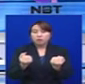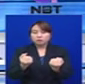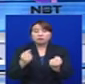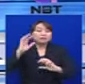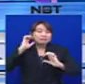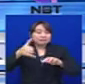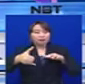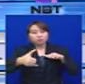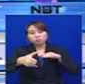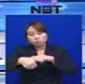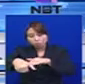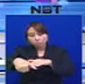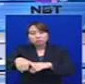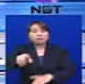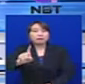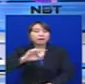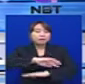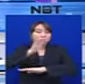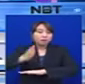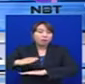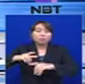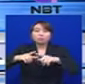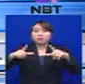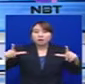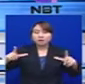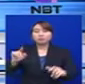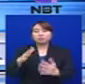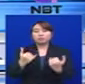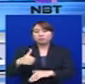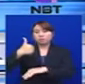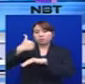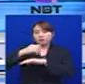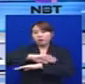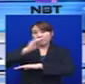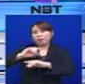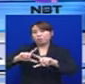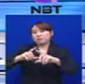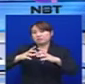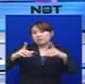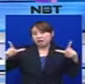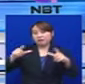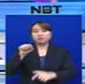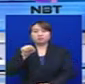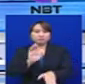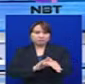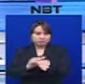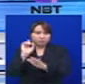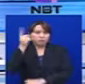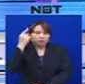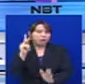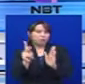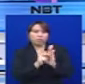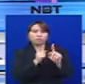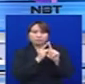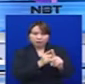นลิงแล้วก็เสียชีวิตที่เขาใหญ่โดยทางหัวหน้าอุทยานแห่งชาติเขาใหญ่ได้เตือนนักท่องเที่ยวให้ปฏิบัติตามกฎระเบียบของทางอุทยาน